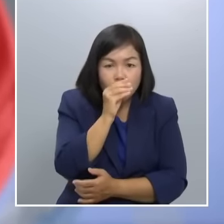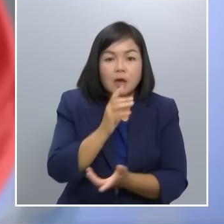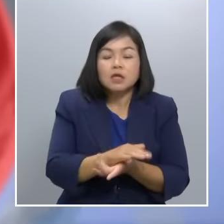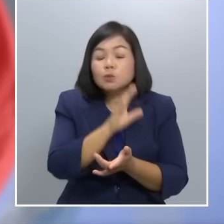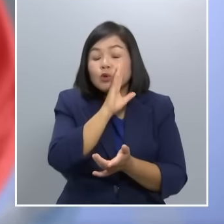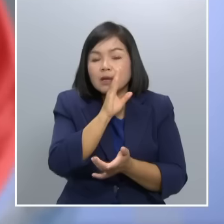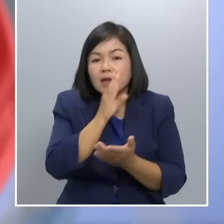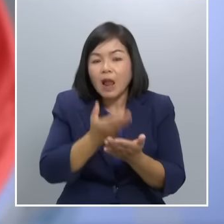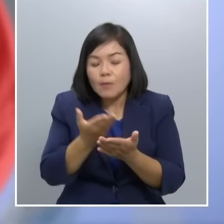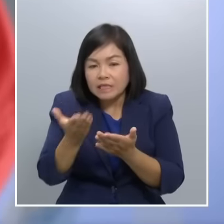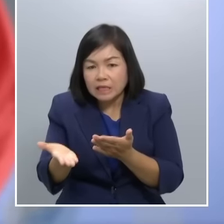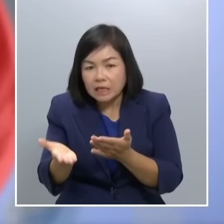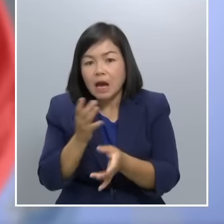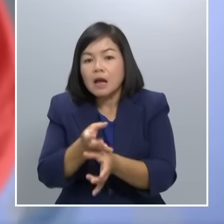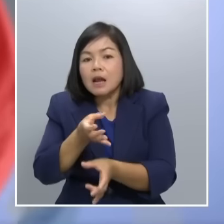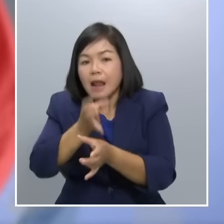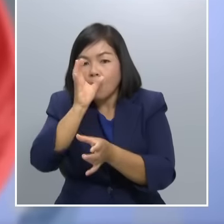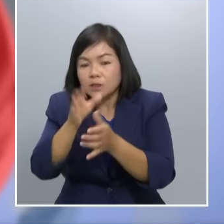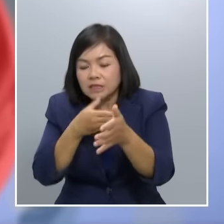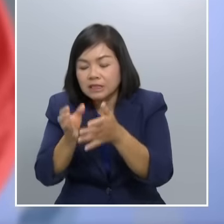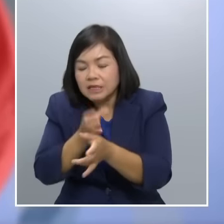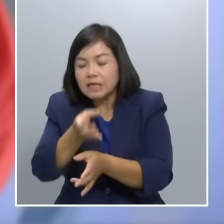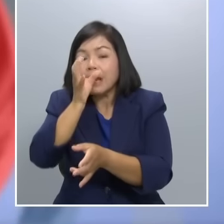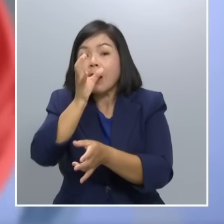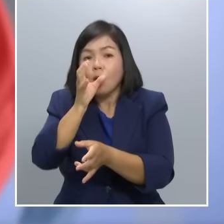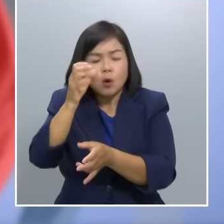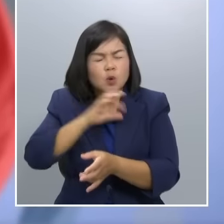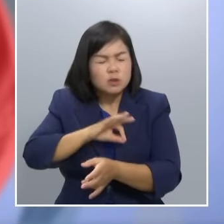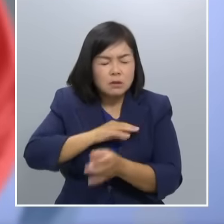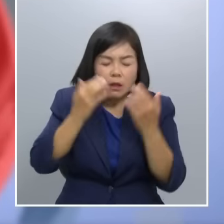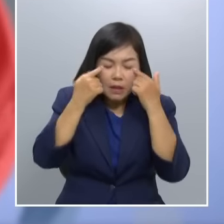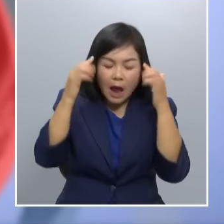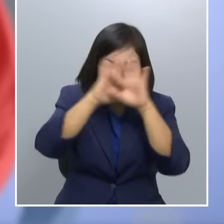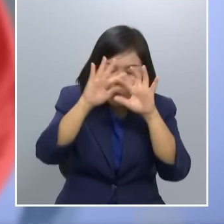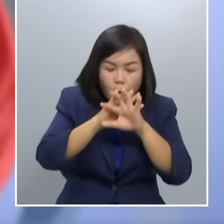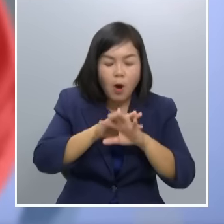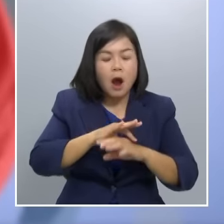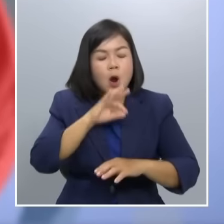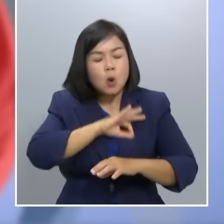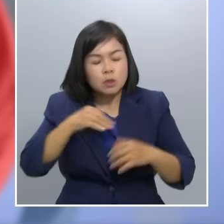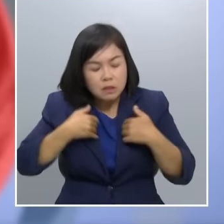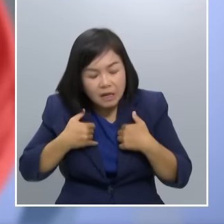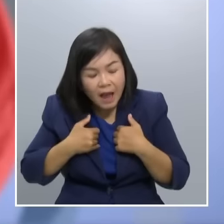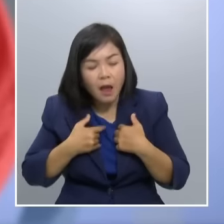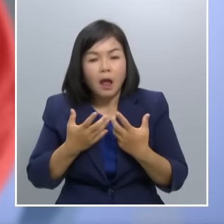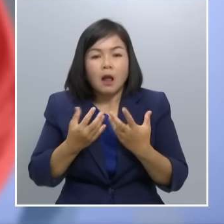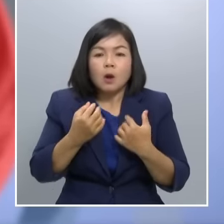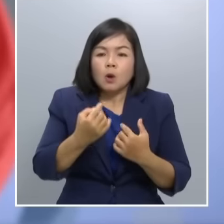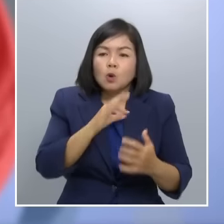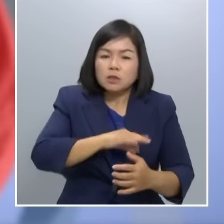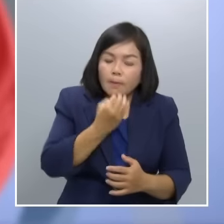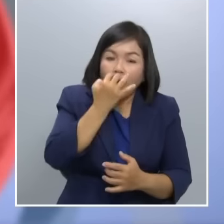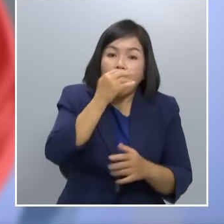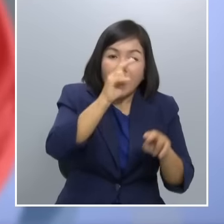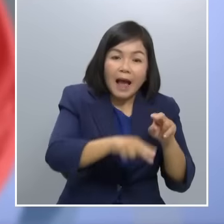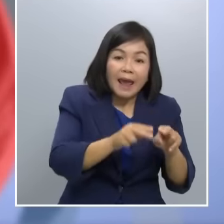เนี่ยค่ะคือรีบมาโรงพยาบาลทันทีคือบางคนบอกว่าไปกินน้ำไม่ไม่ได้หรือว่าไข่ขาวก็ไม่